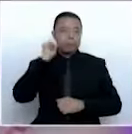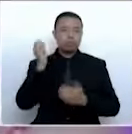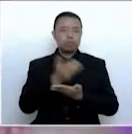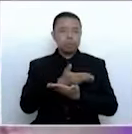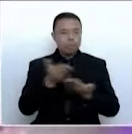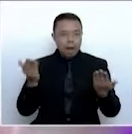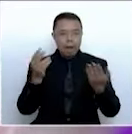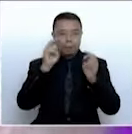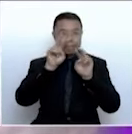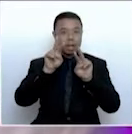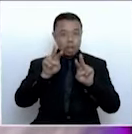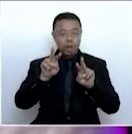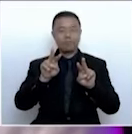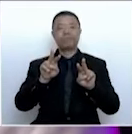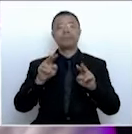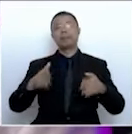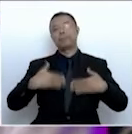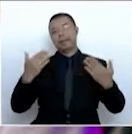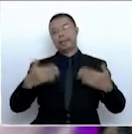sekalian pemirsa yang berbahagia.